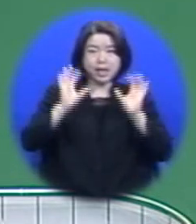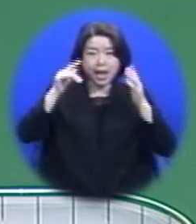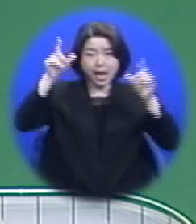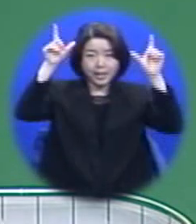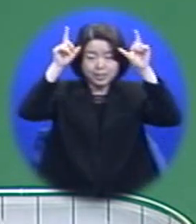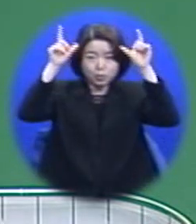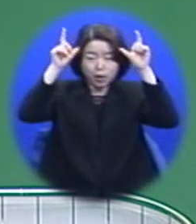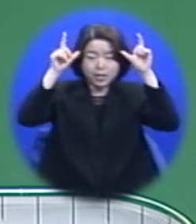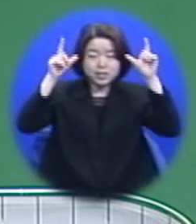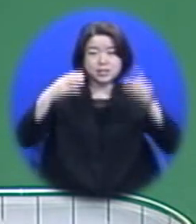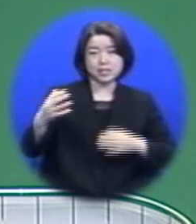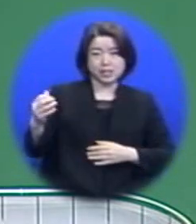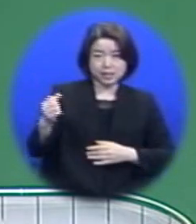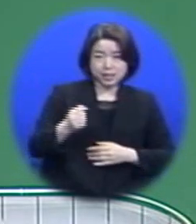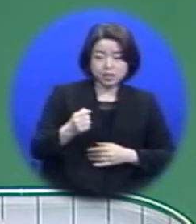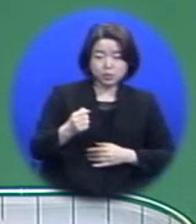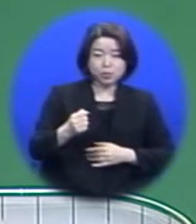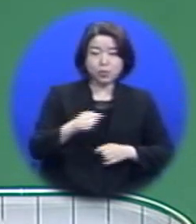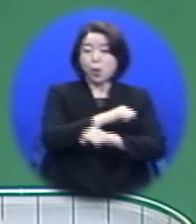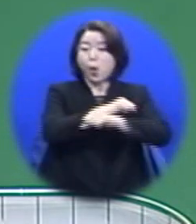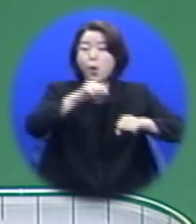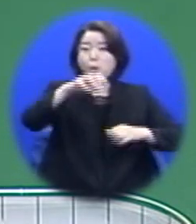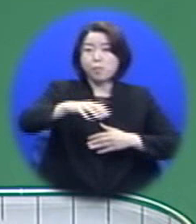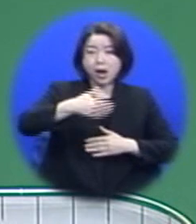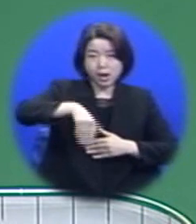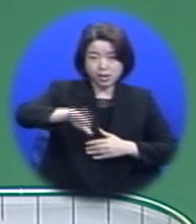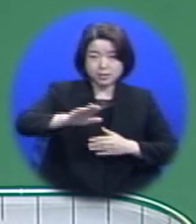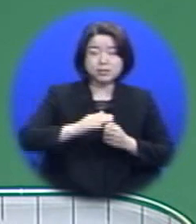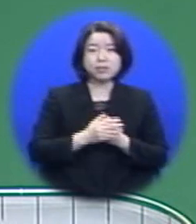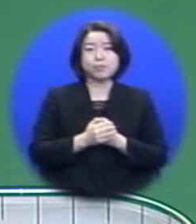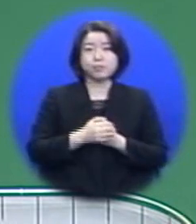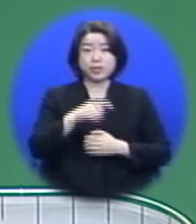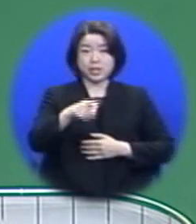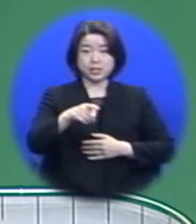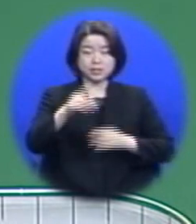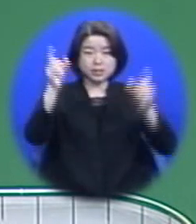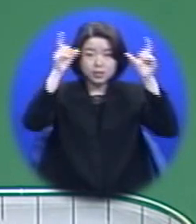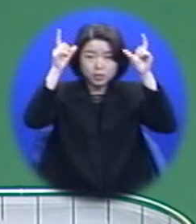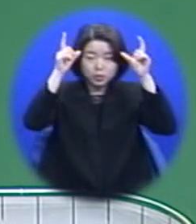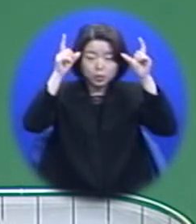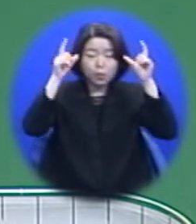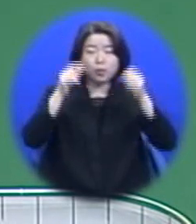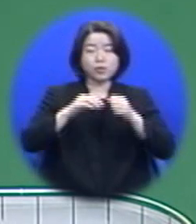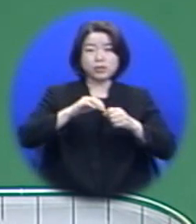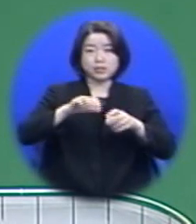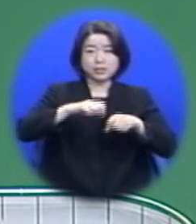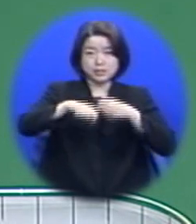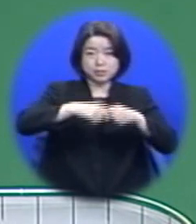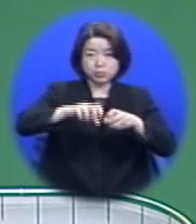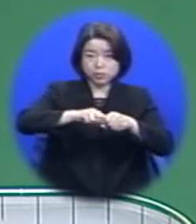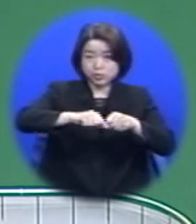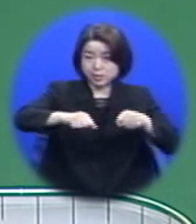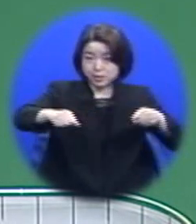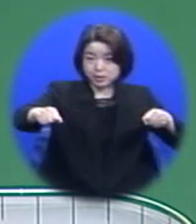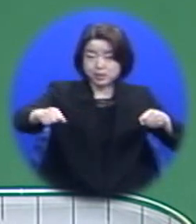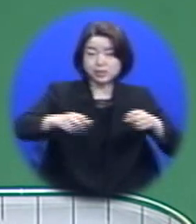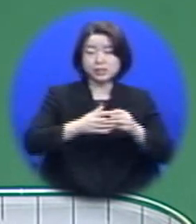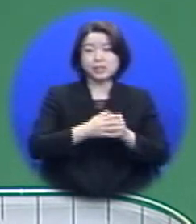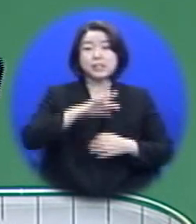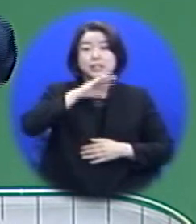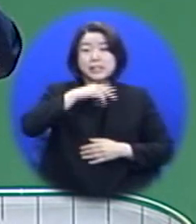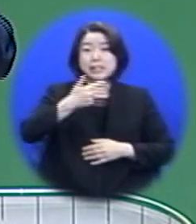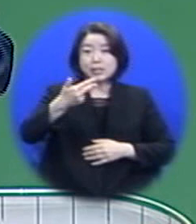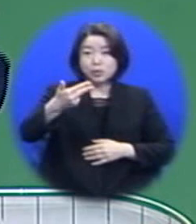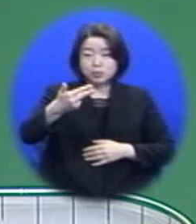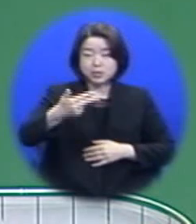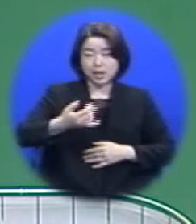끌고 들판에 데리고 나가셨는데 그 송아지를 묶은 끈을이 일곱살 된